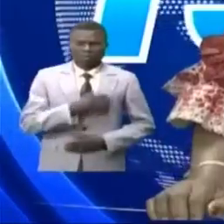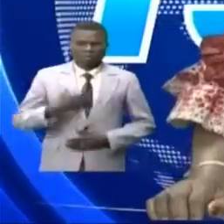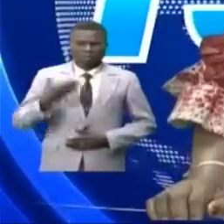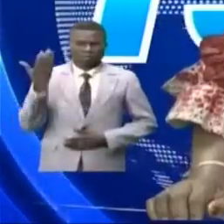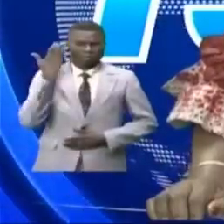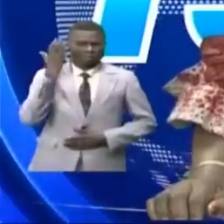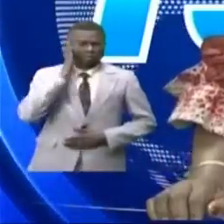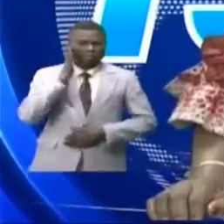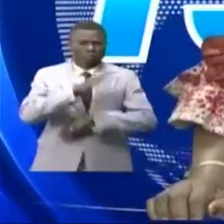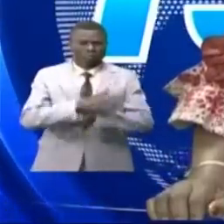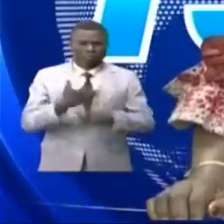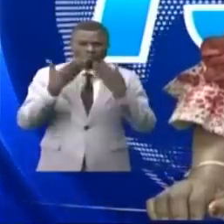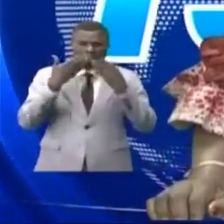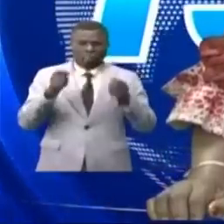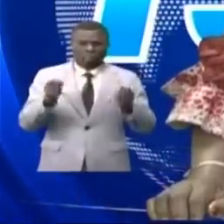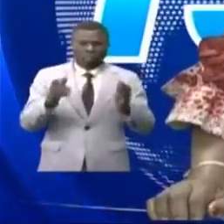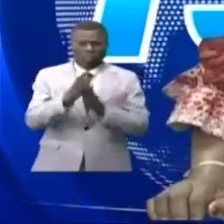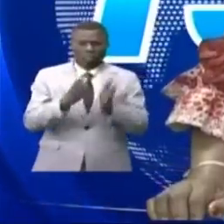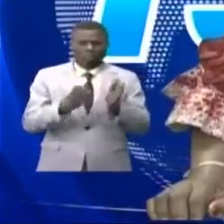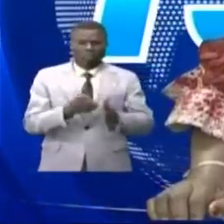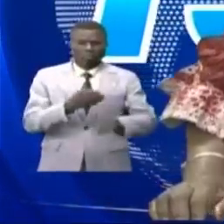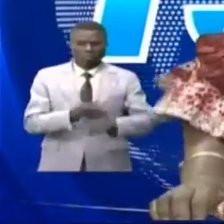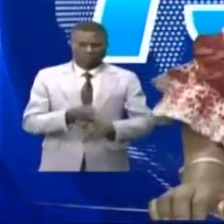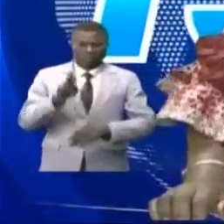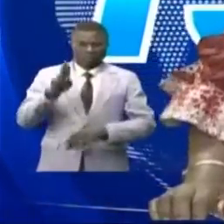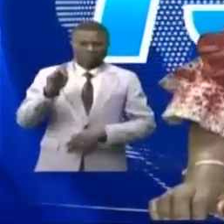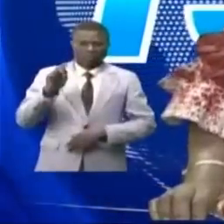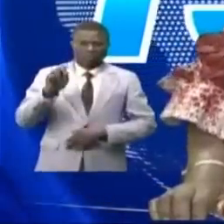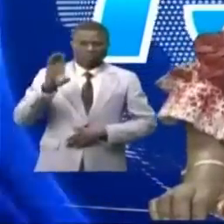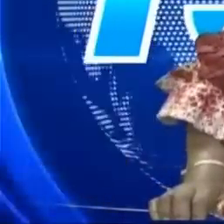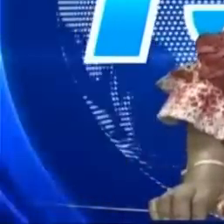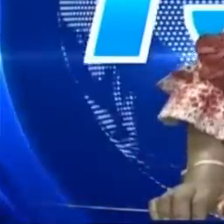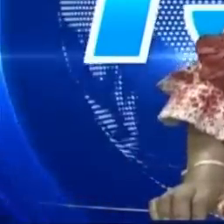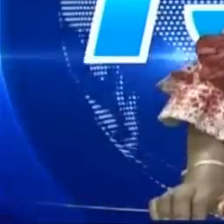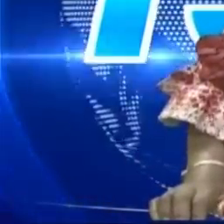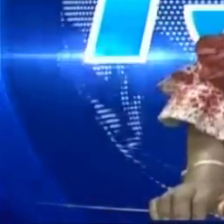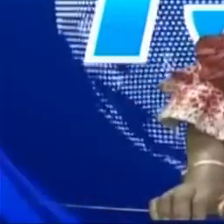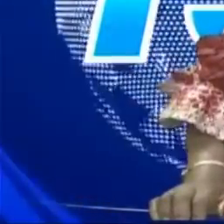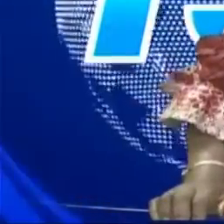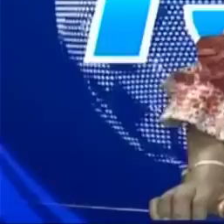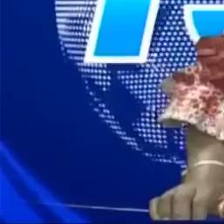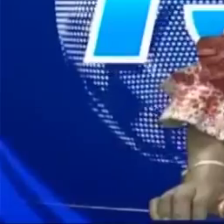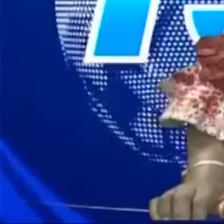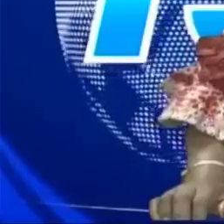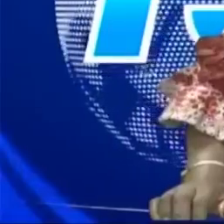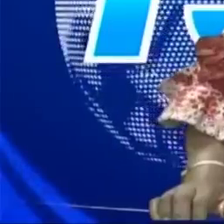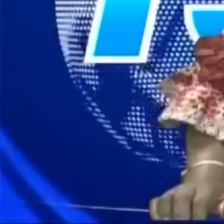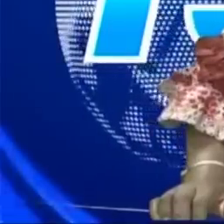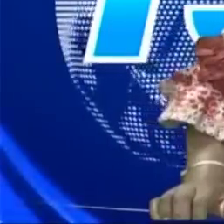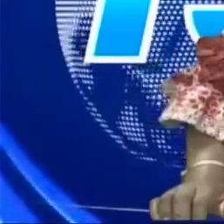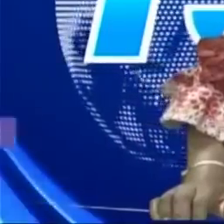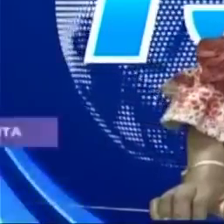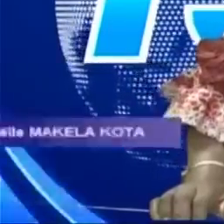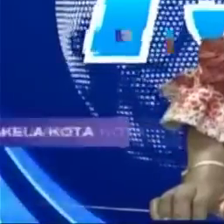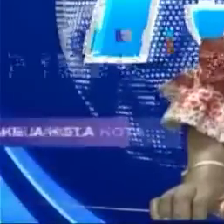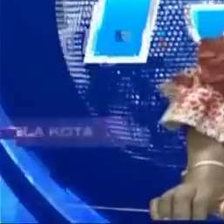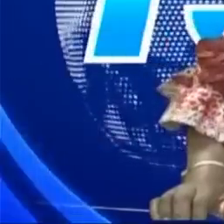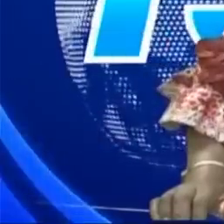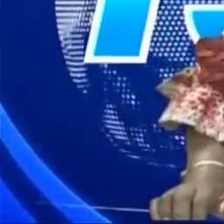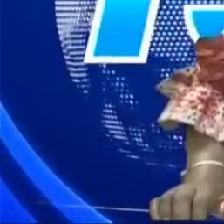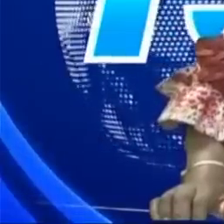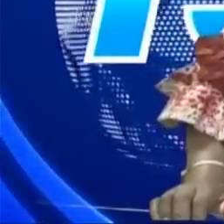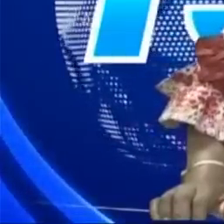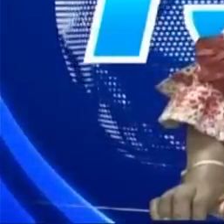Monsieur, bonsoir et bienvenue à ce journal de 19h sur la RTNC. C'est aujourd'hui l'ouverture du 15e sommet des BRICS à Johannesburg en Afrique du